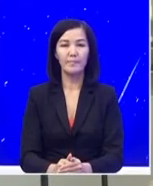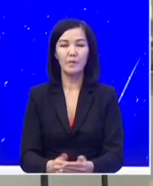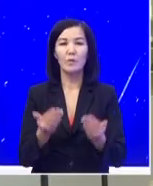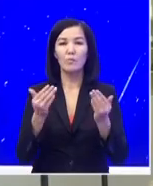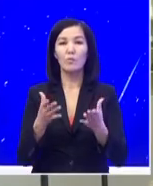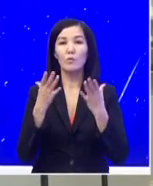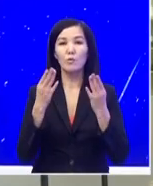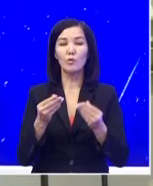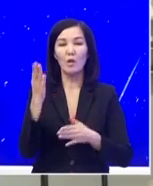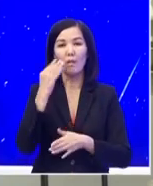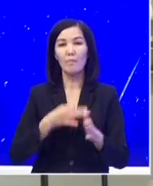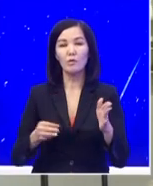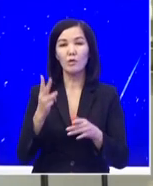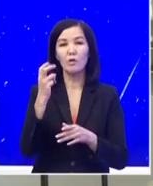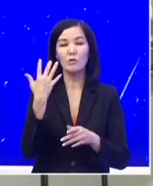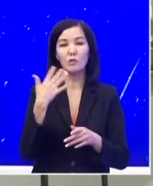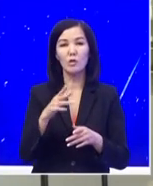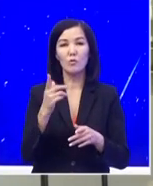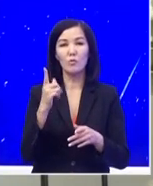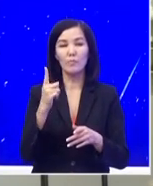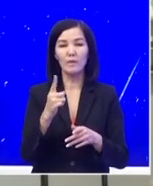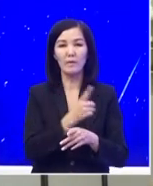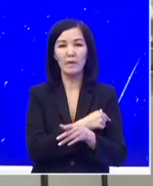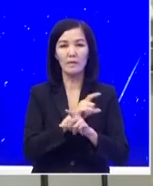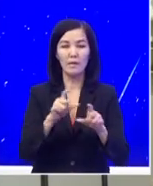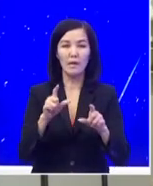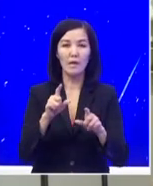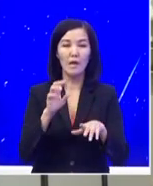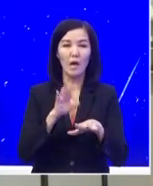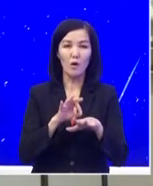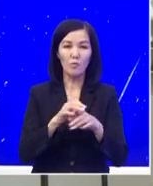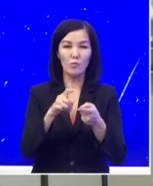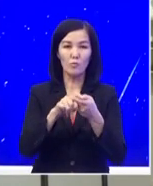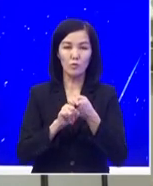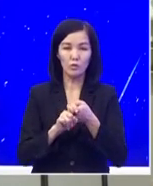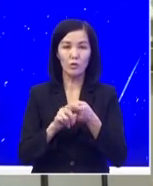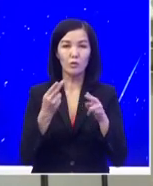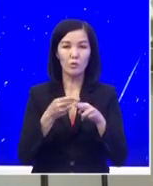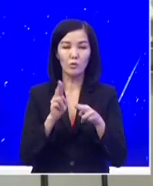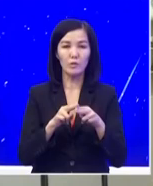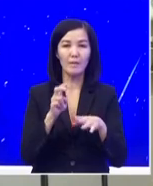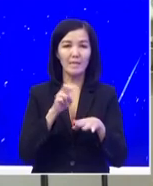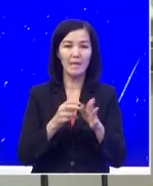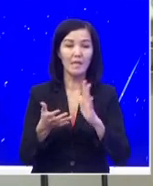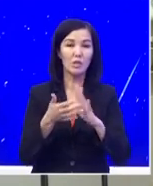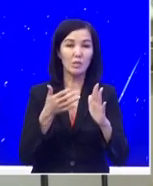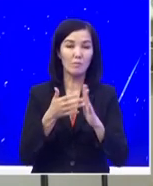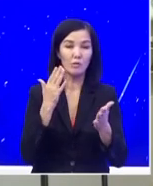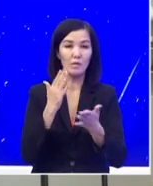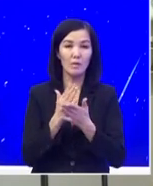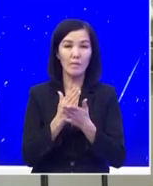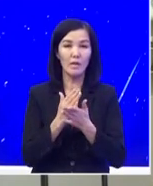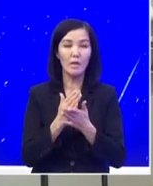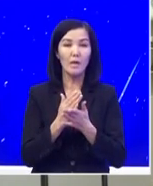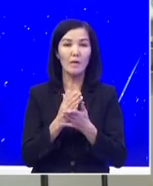Бүгінгі күні облыста 251 медқызметкерлер жаманат індетпен ауырып жатыр. Сол себепті бізде дәрігерлер жетіспеушілігі байқалады.